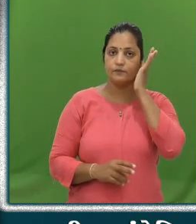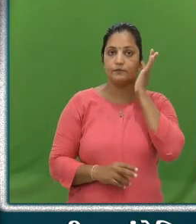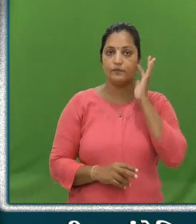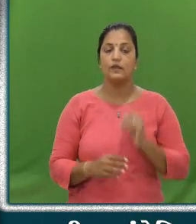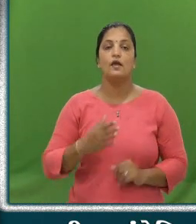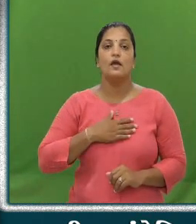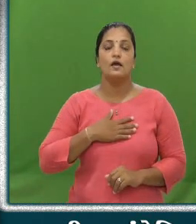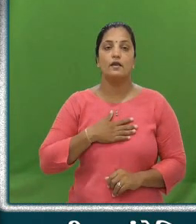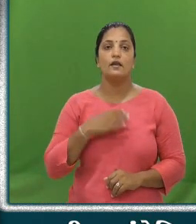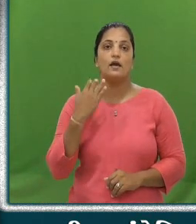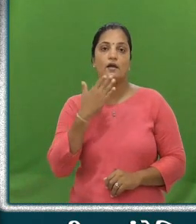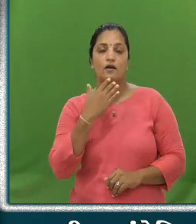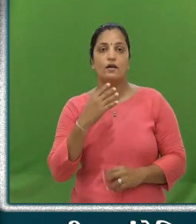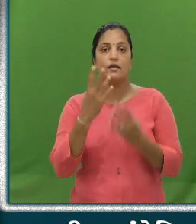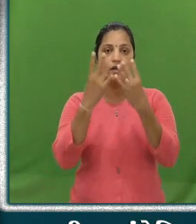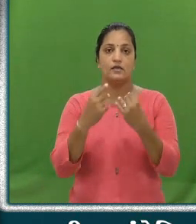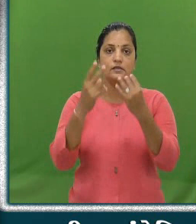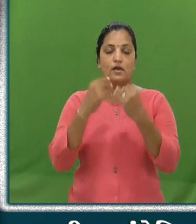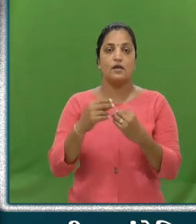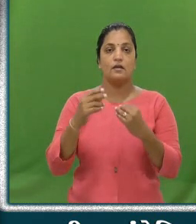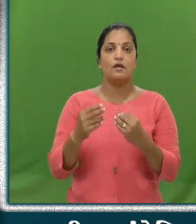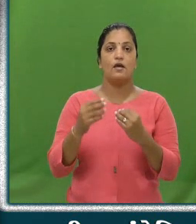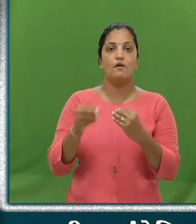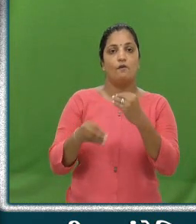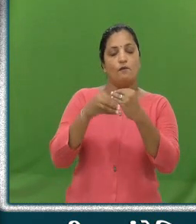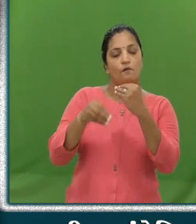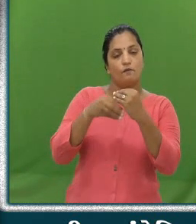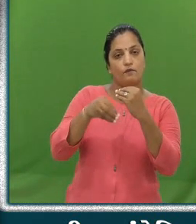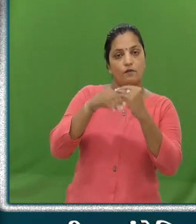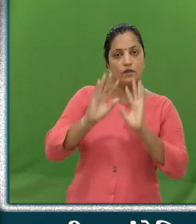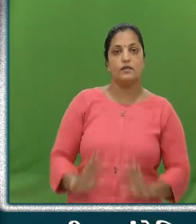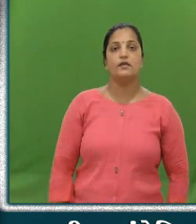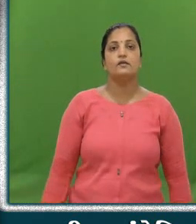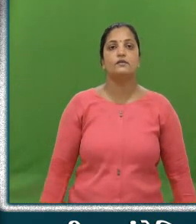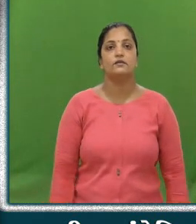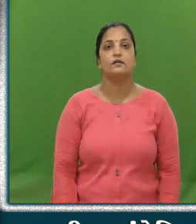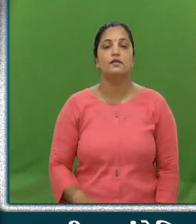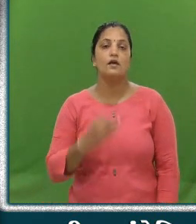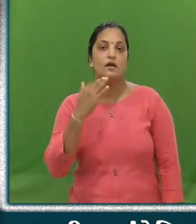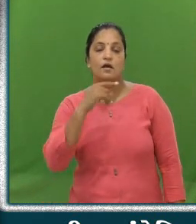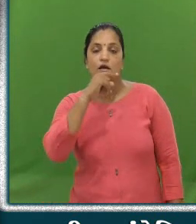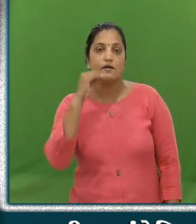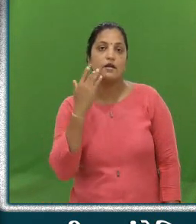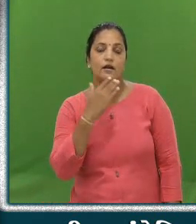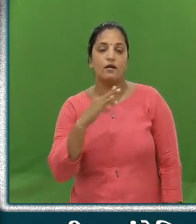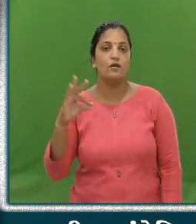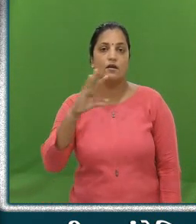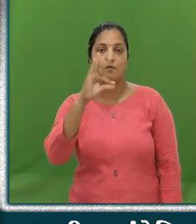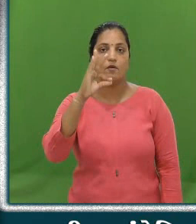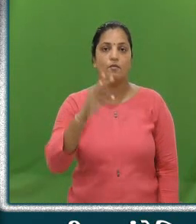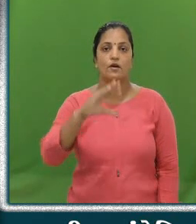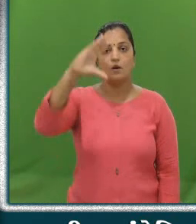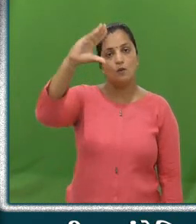કે લીલા રંગના ભમરાની સંખ્યા જે છે એ ક્રમશઃ વધે છે જ્યારે લાલ રંગના ભમરાની